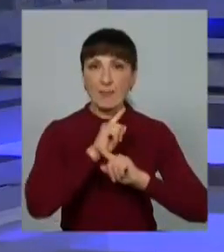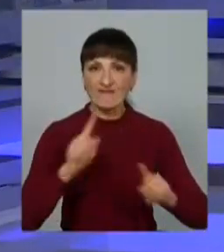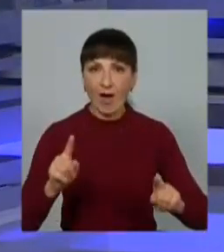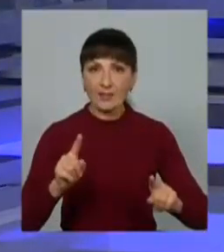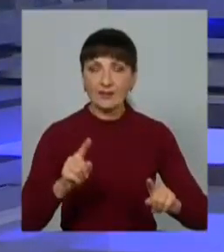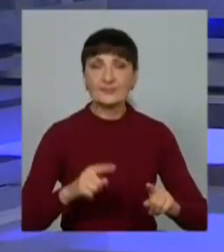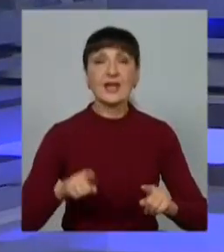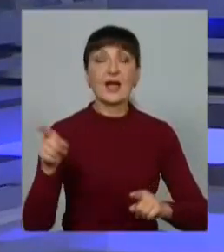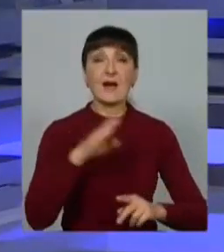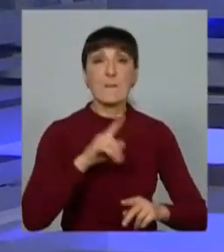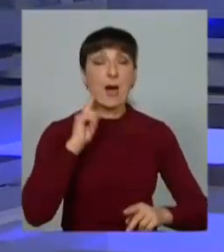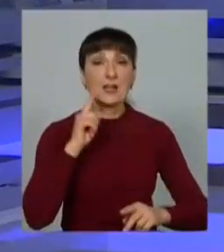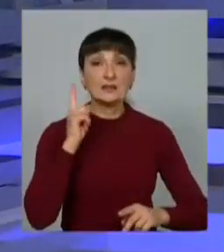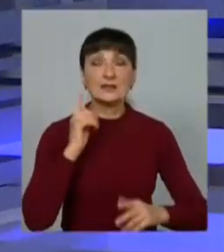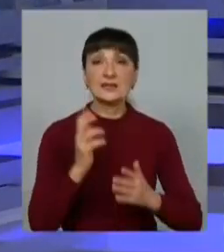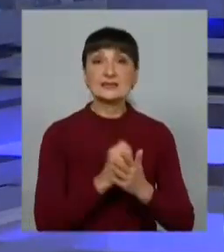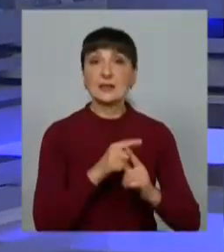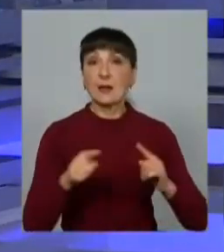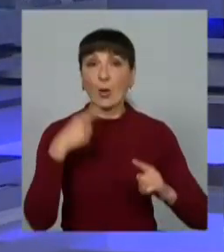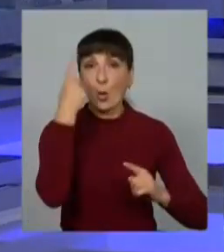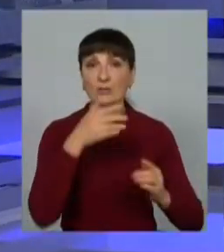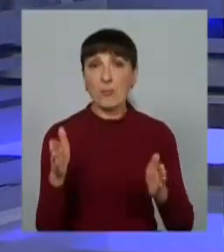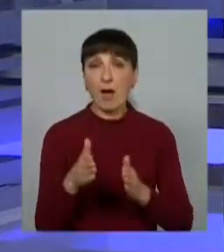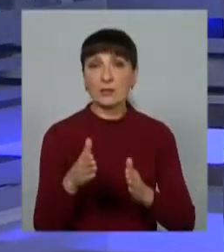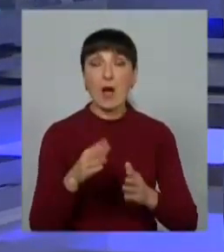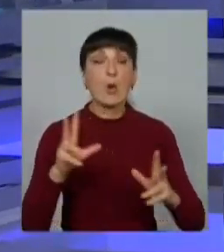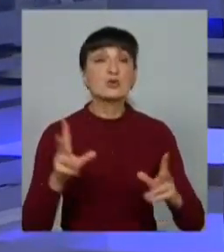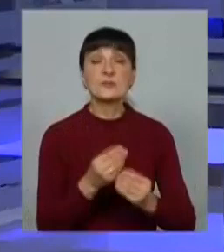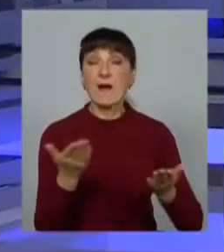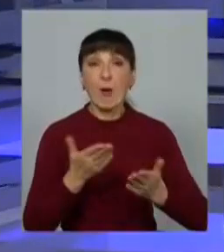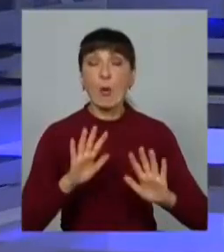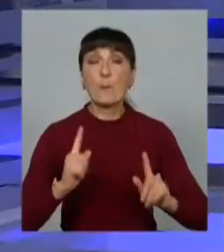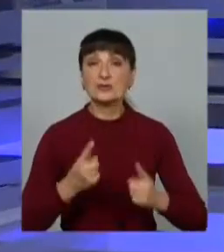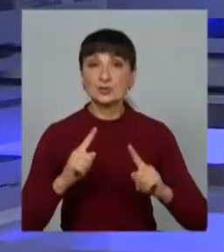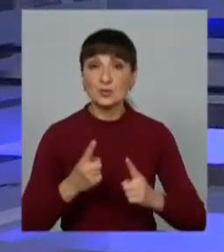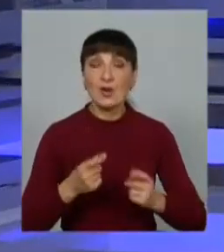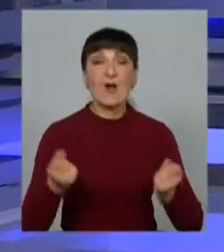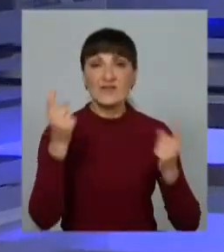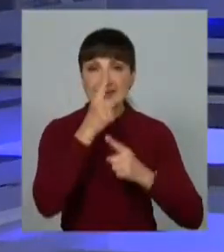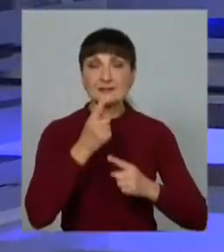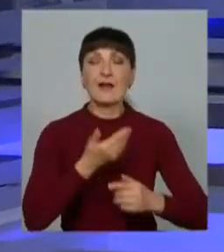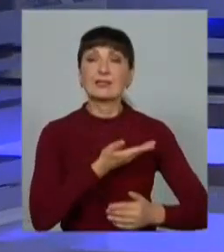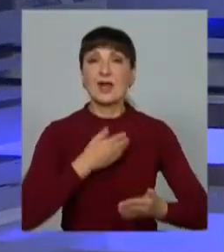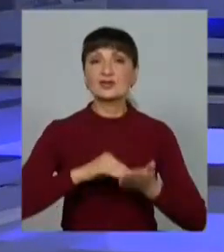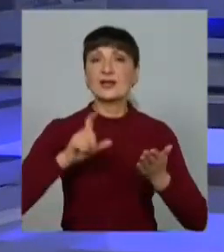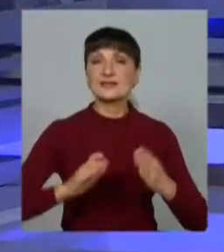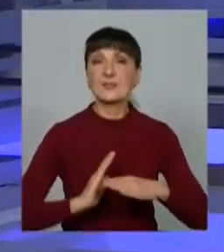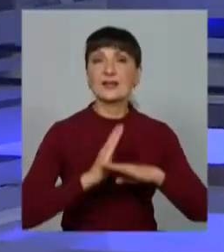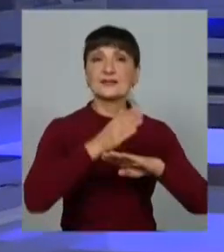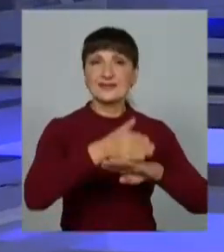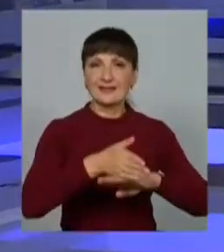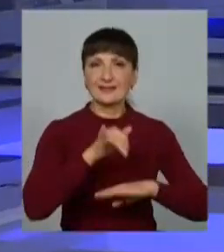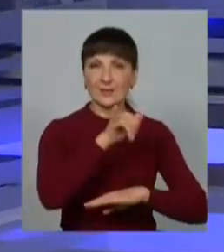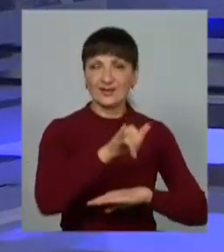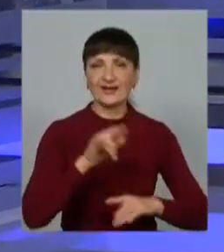есть мемберы, достигли за неполный год. В чем секрет успеха? Чтобы выяснить это, наш корреспондент Дамир Анитов отправился в